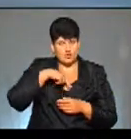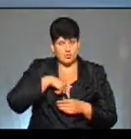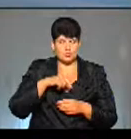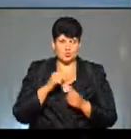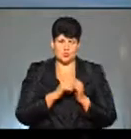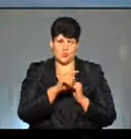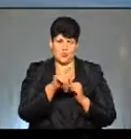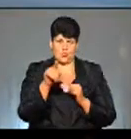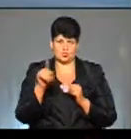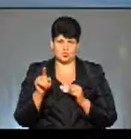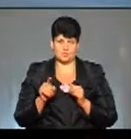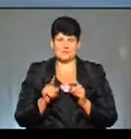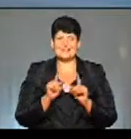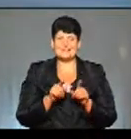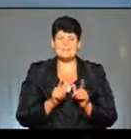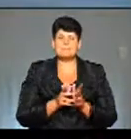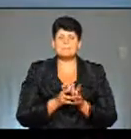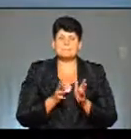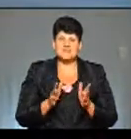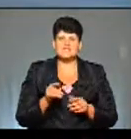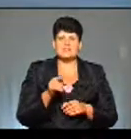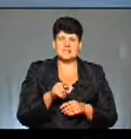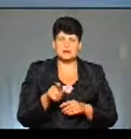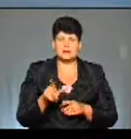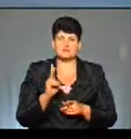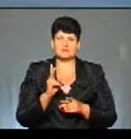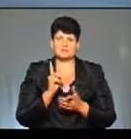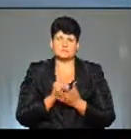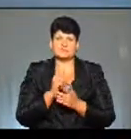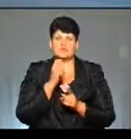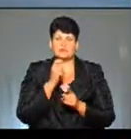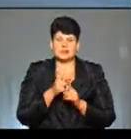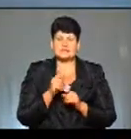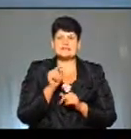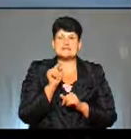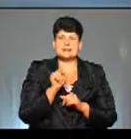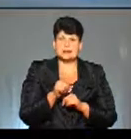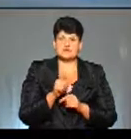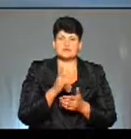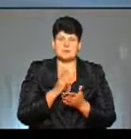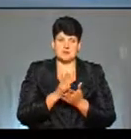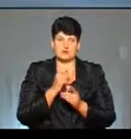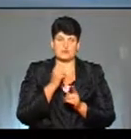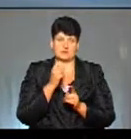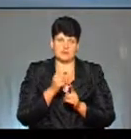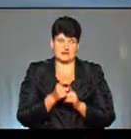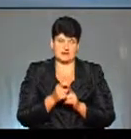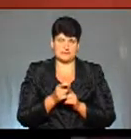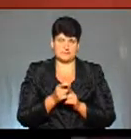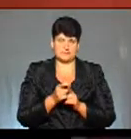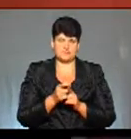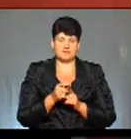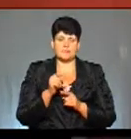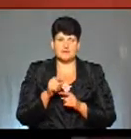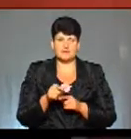тим більше у свідомості тих людей, які повинні відповідати за те, що вони мають відповідати, розумієте? І то робити. Ви вважаєте, що проблема не